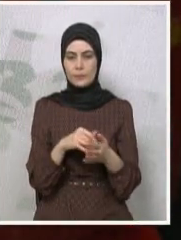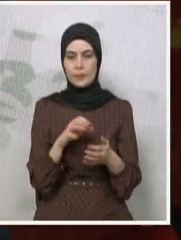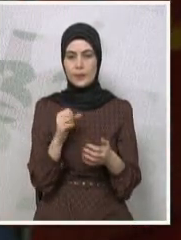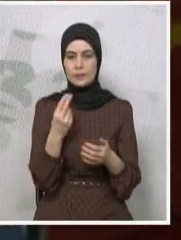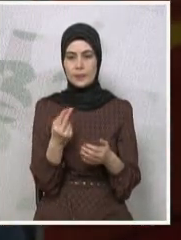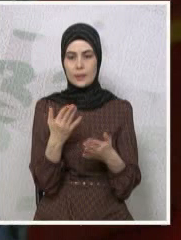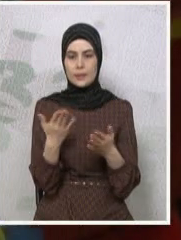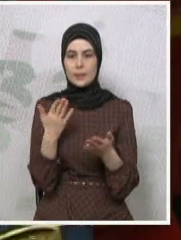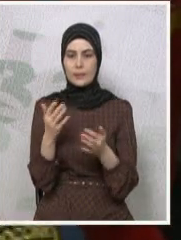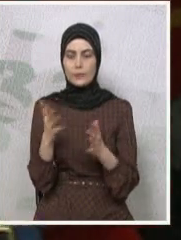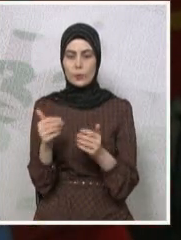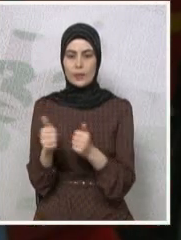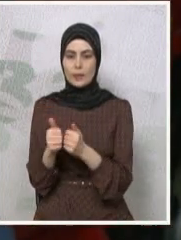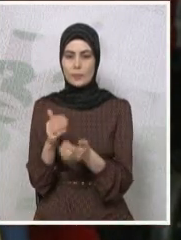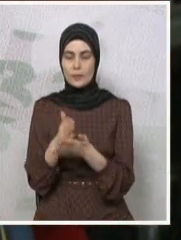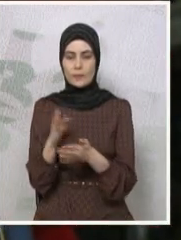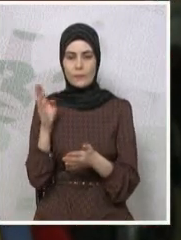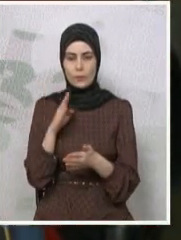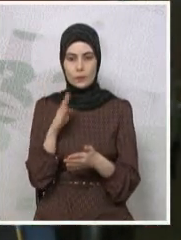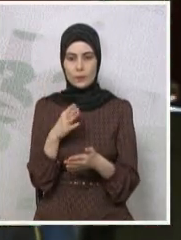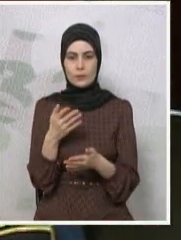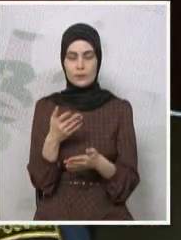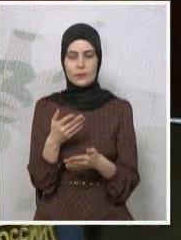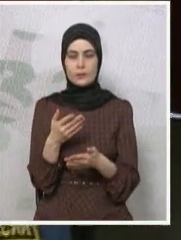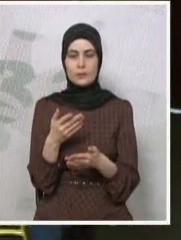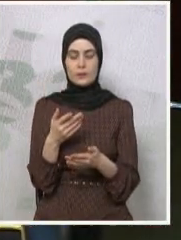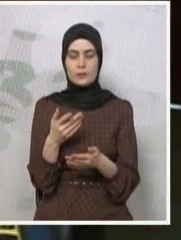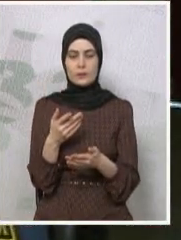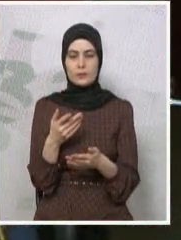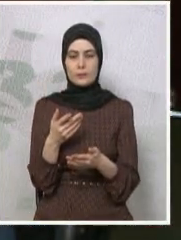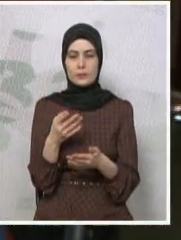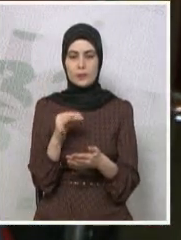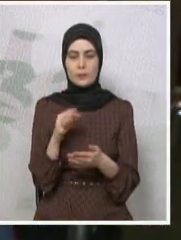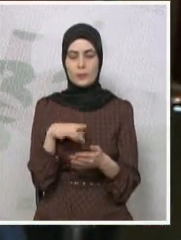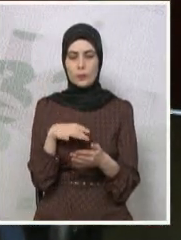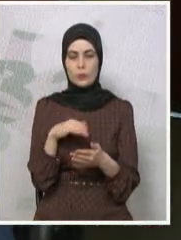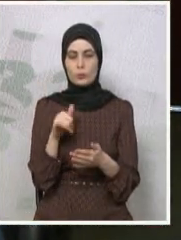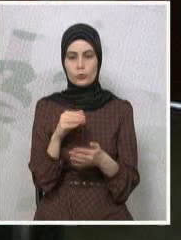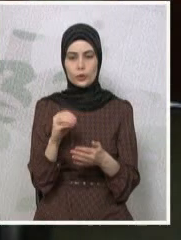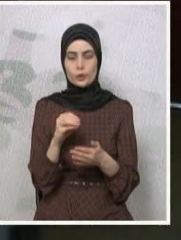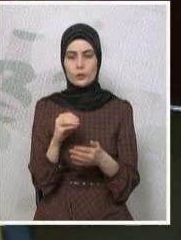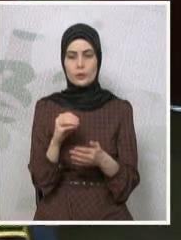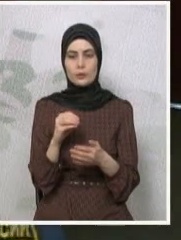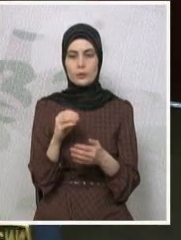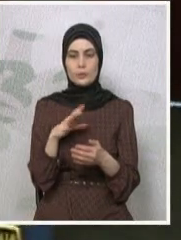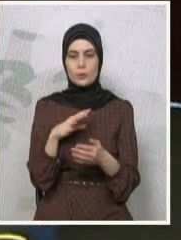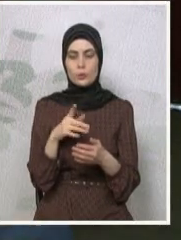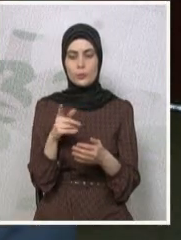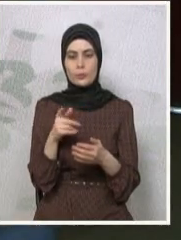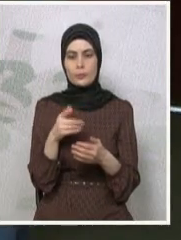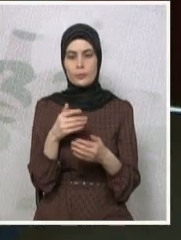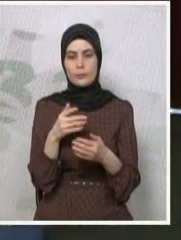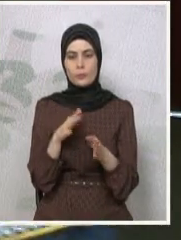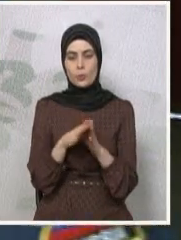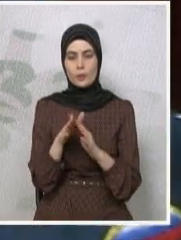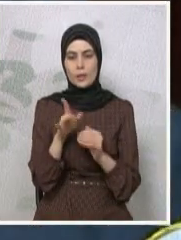есть рядом водоисточник, гидрант, водоем, без разницы. И потом уже предварительное развертывание и полное